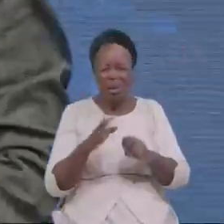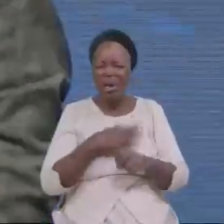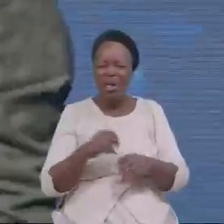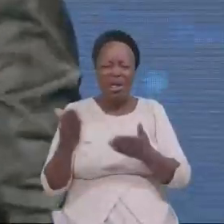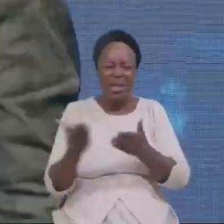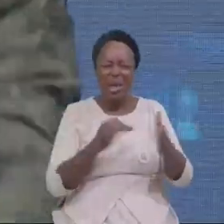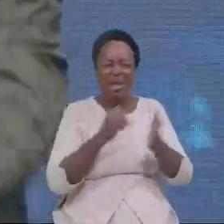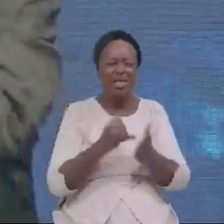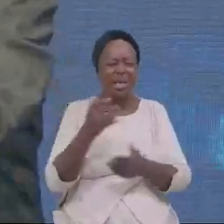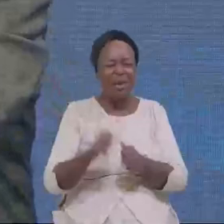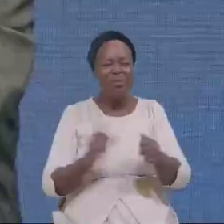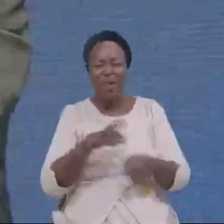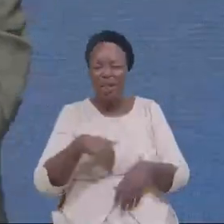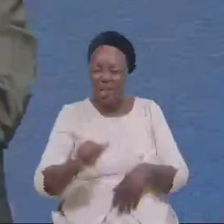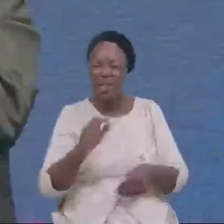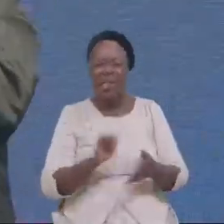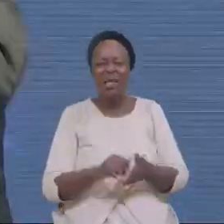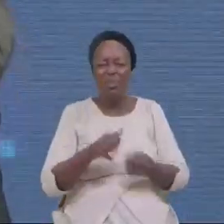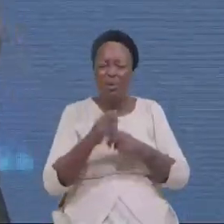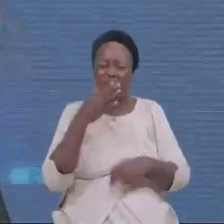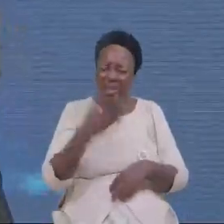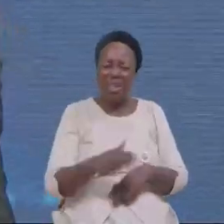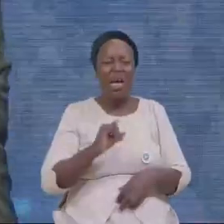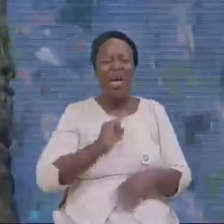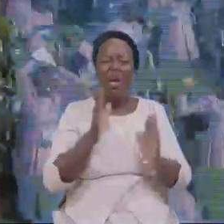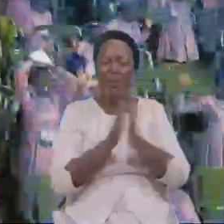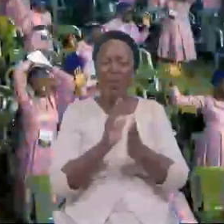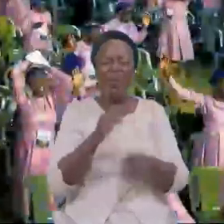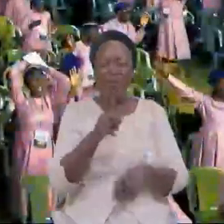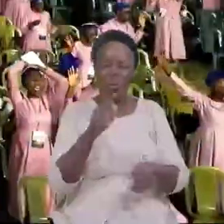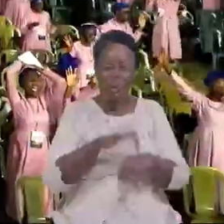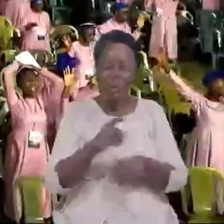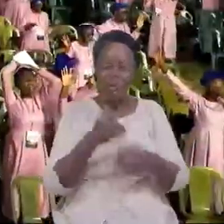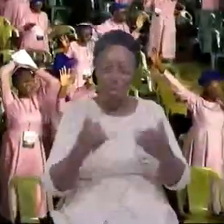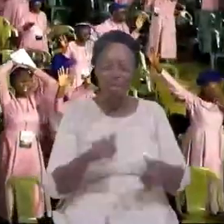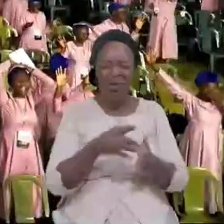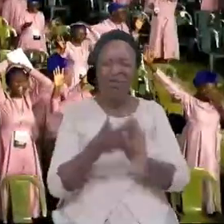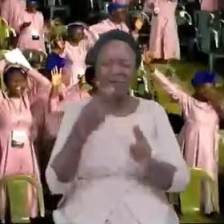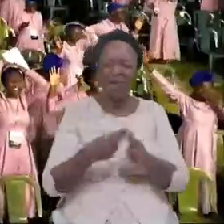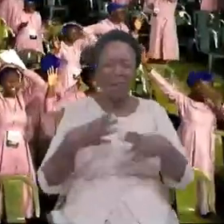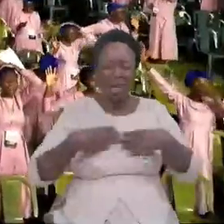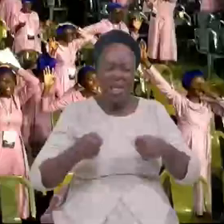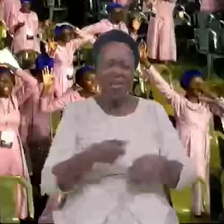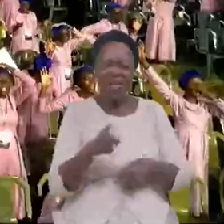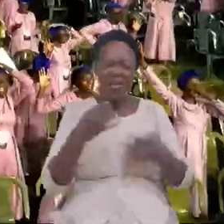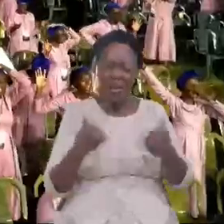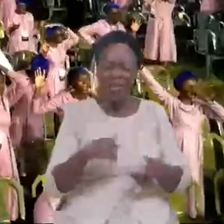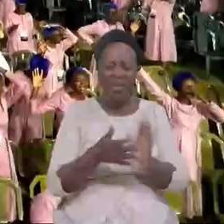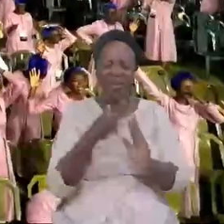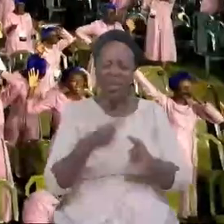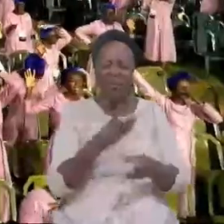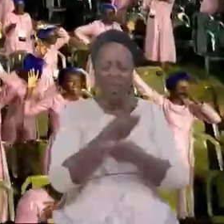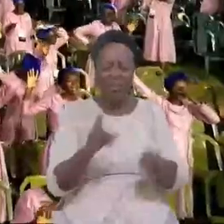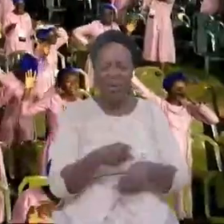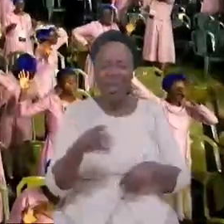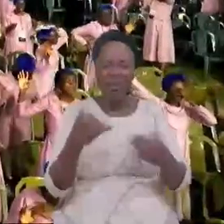partout, mais sans solution. Je prie que tu les touches maintenant. Guéris-les maintenant. Délivre-les